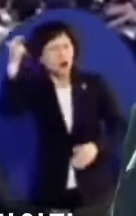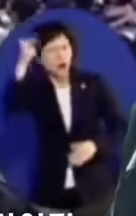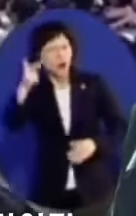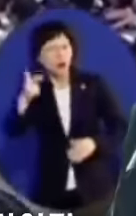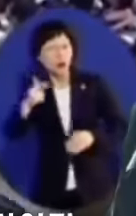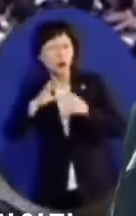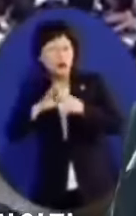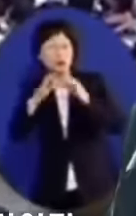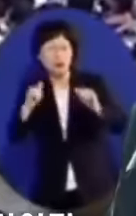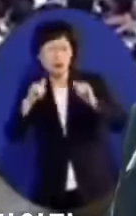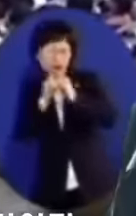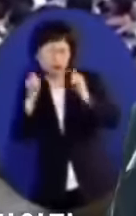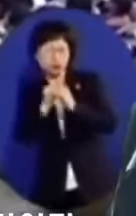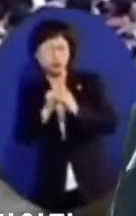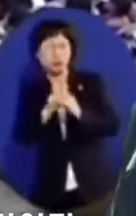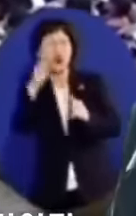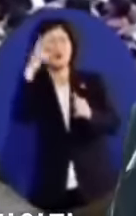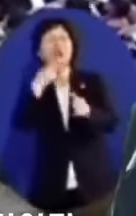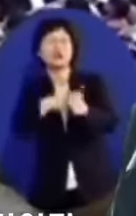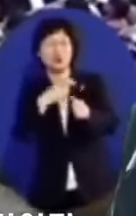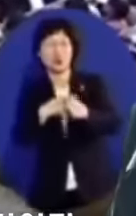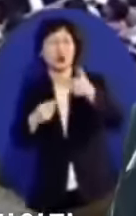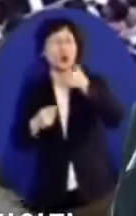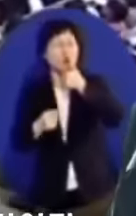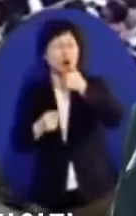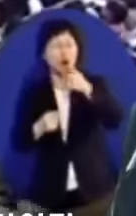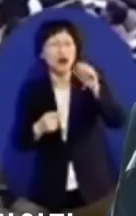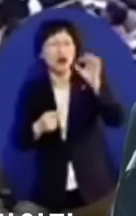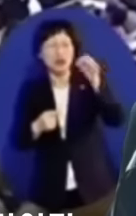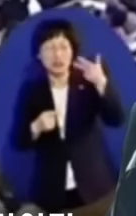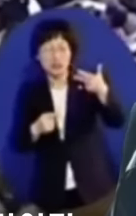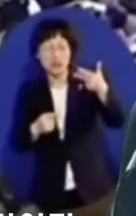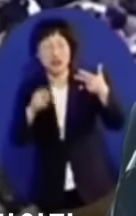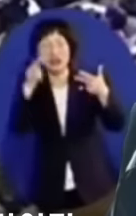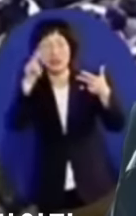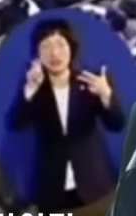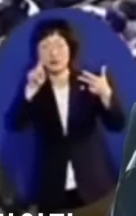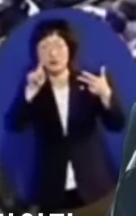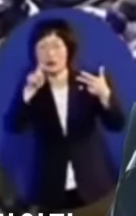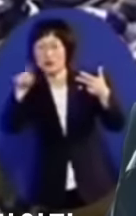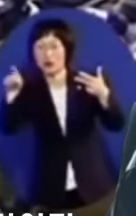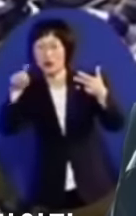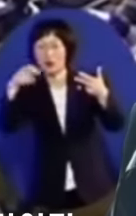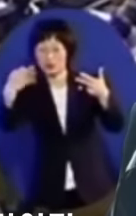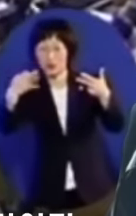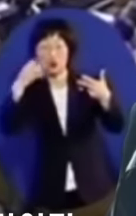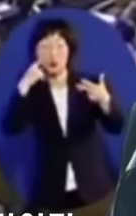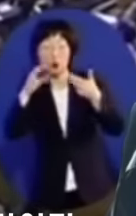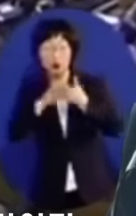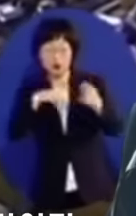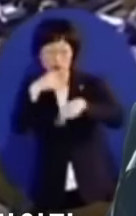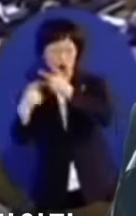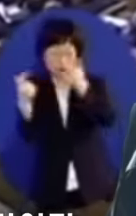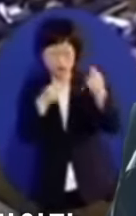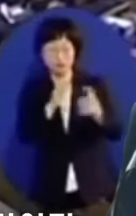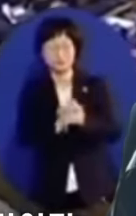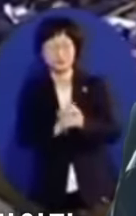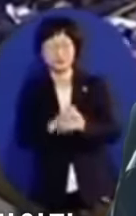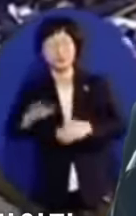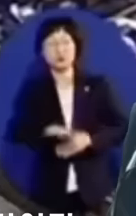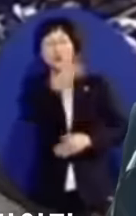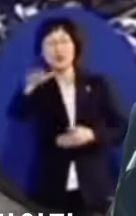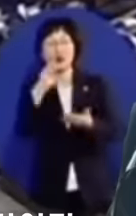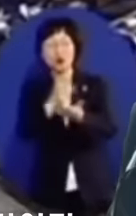것입니다. 바울 선생은 그것을 로마서 7장 14절로 24절에 이렇게 말했었습니다. 우리 다 같이 읽어보십시다.